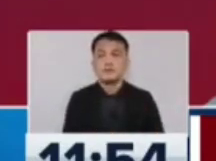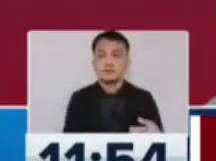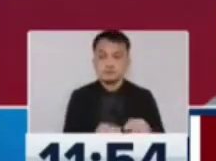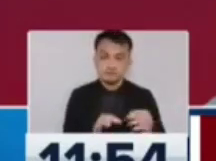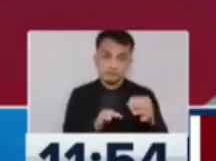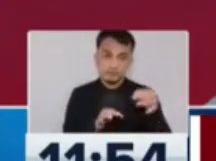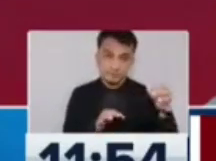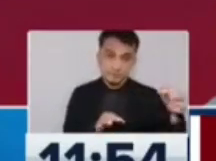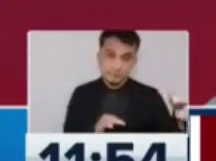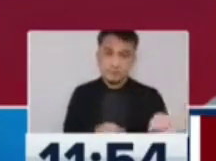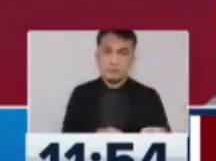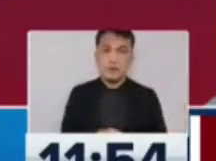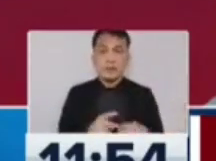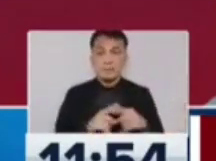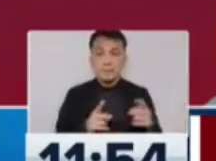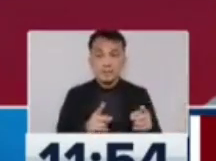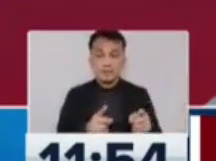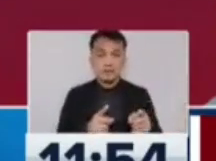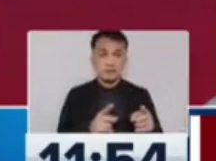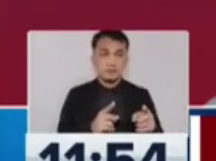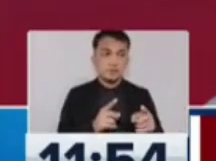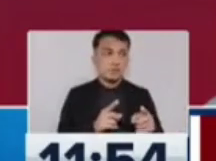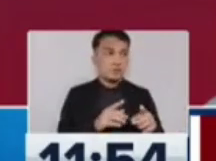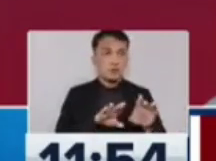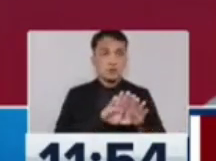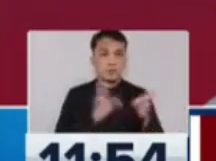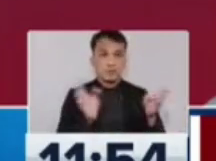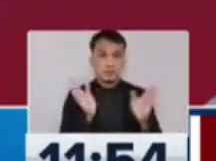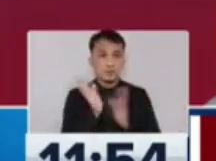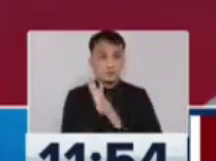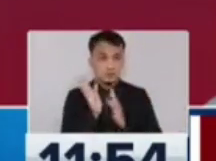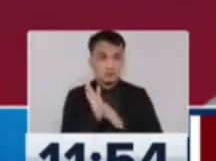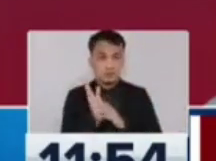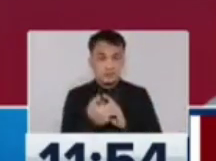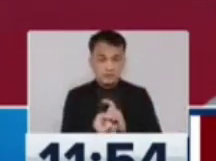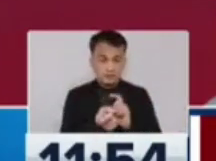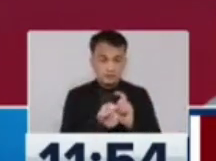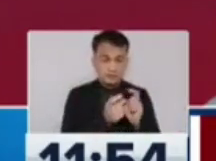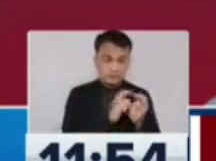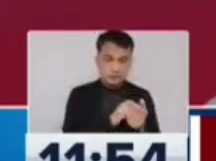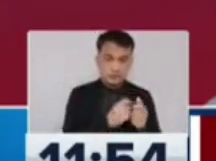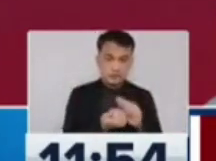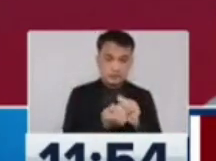dahil sa baha? Will the DepEd provide new modules for them?